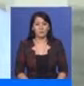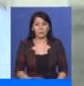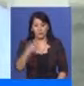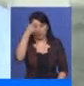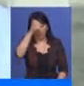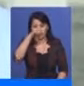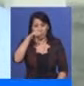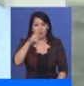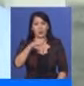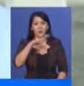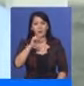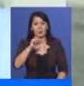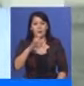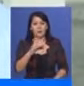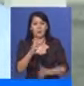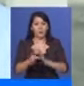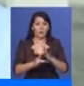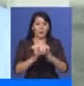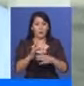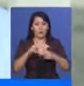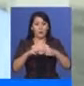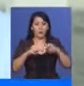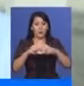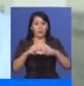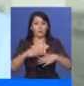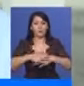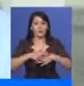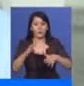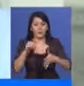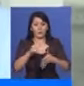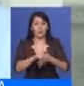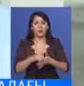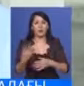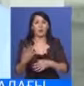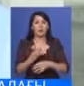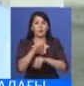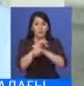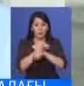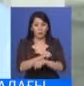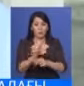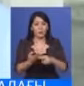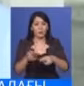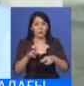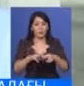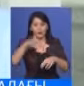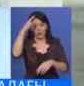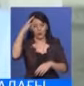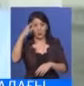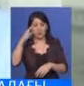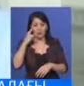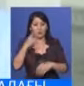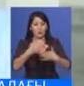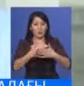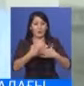Биыл олар бұл жерде дата-центр жобасын жүзеге асырмақшы. Мұнда үлкен архив құрылып, қажетті ақпарат сақталады. Өте қажетті орталық Қазақстанда ғана емес,